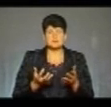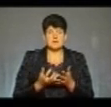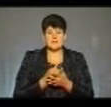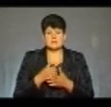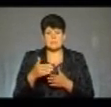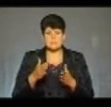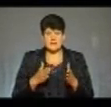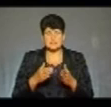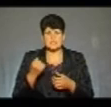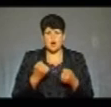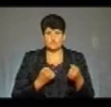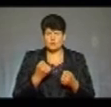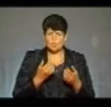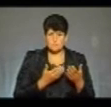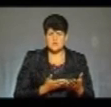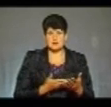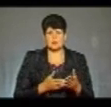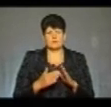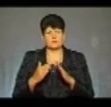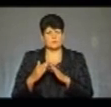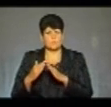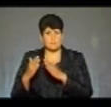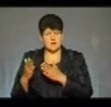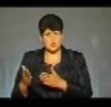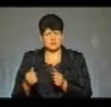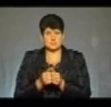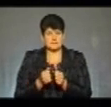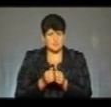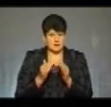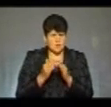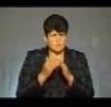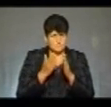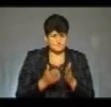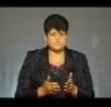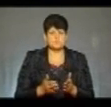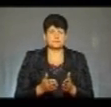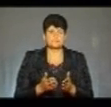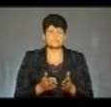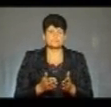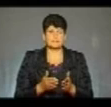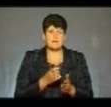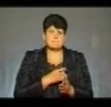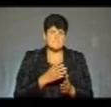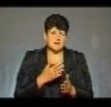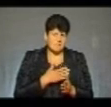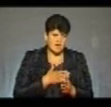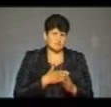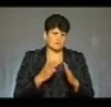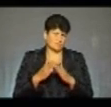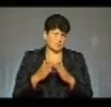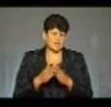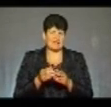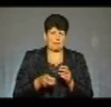на автомобілях, в помешканнях чи біля помешкань приватних садиб чи біля